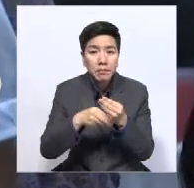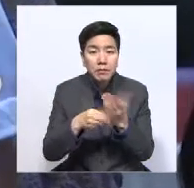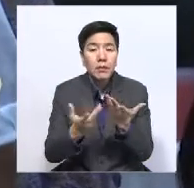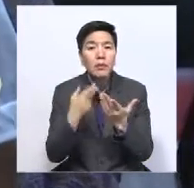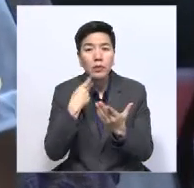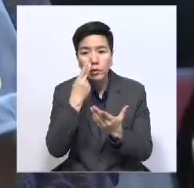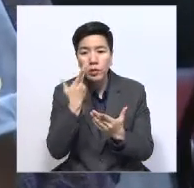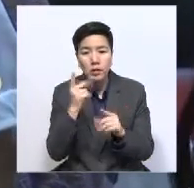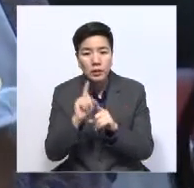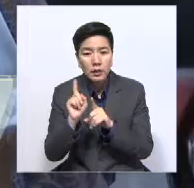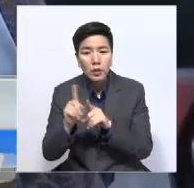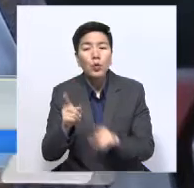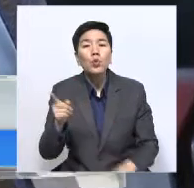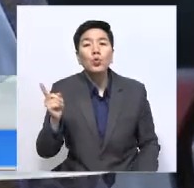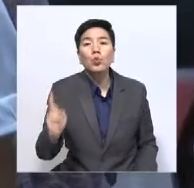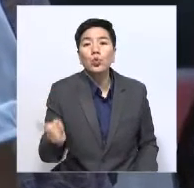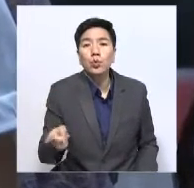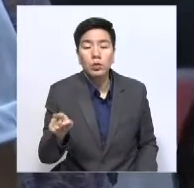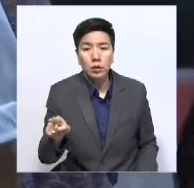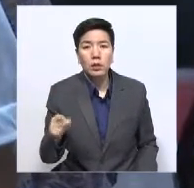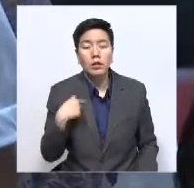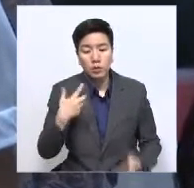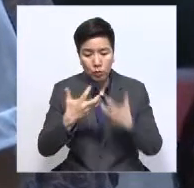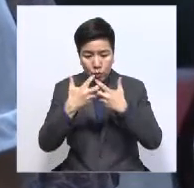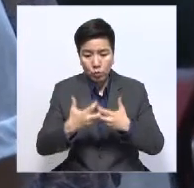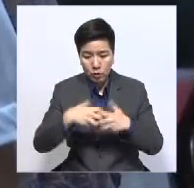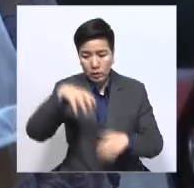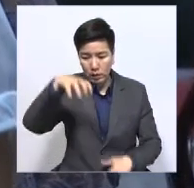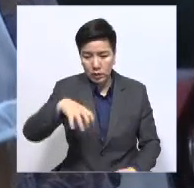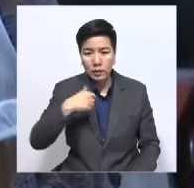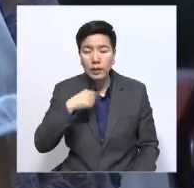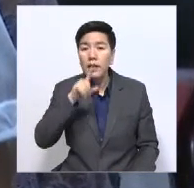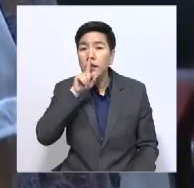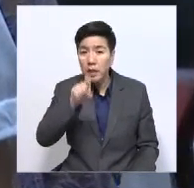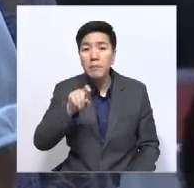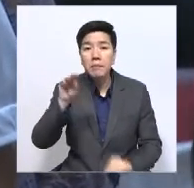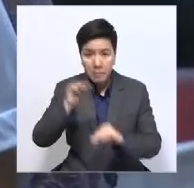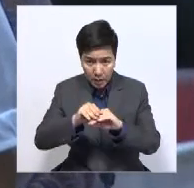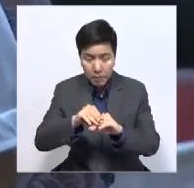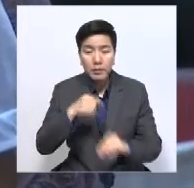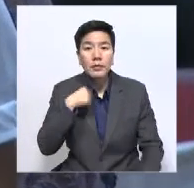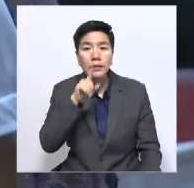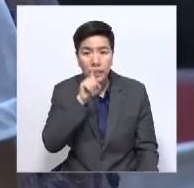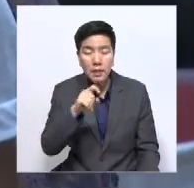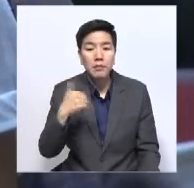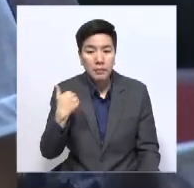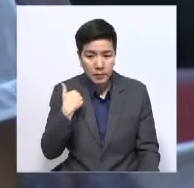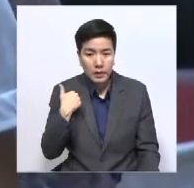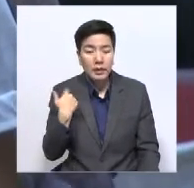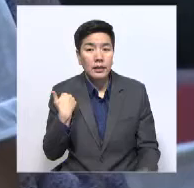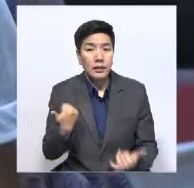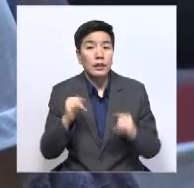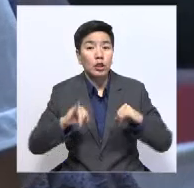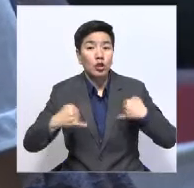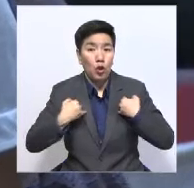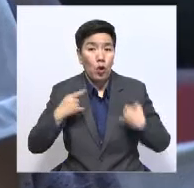รงงานแล้วก็คงอยู่ทีนี้ในส่วนของโรงงานเนี่ยแพทมีการสอบถามเพิ่มเติมนะคะต้องบอกตรงนี้ก่อนทีนี้ทางเจ้า